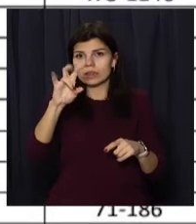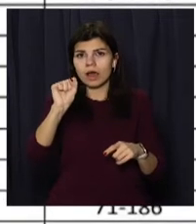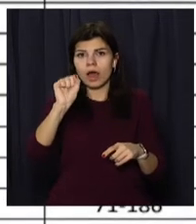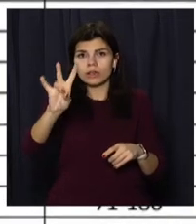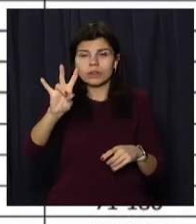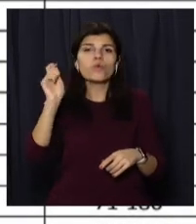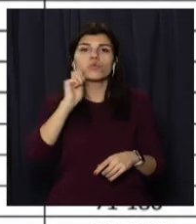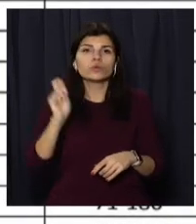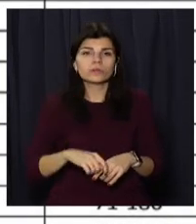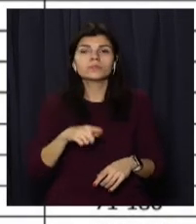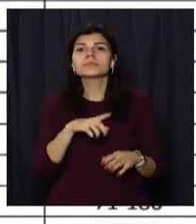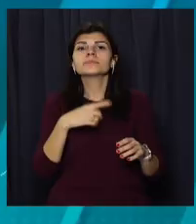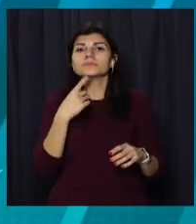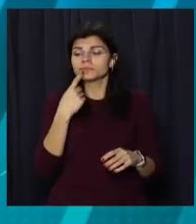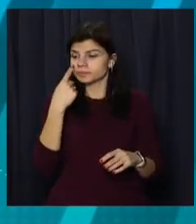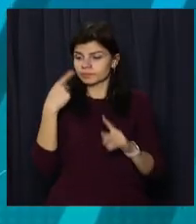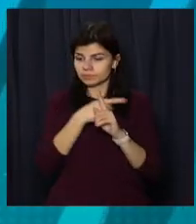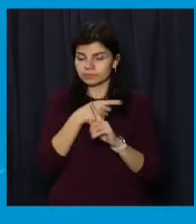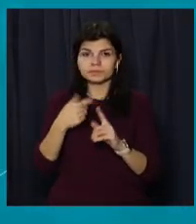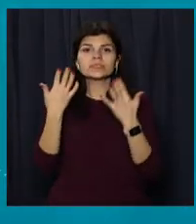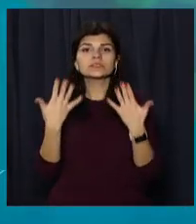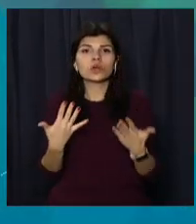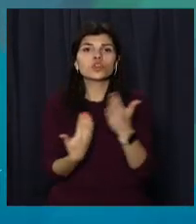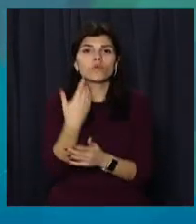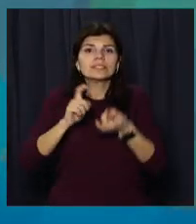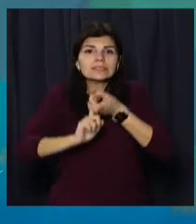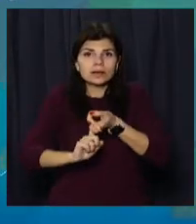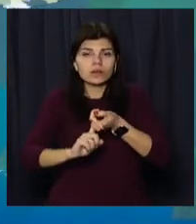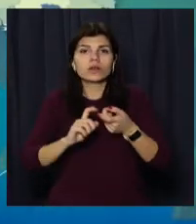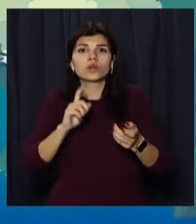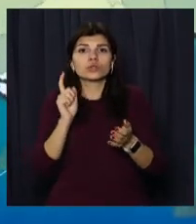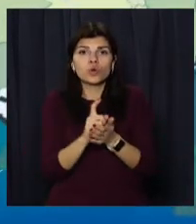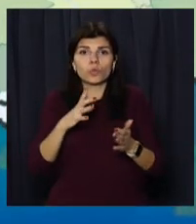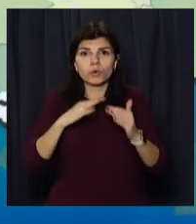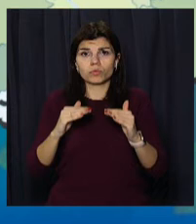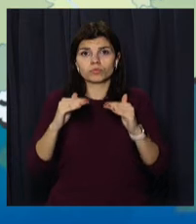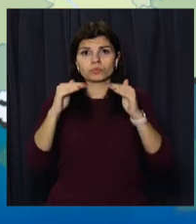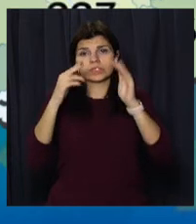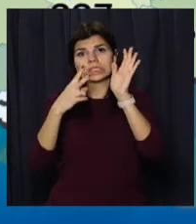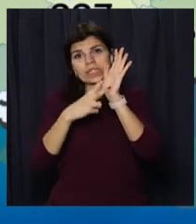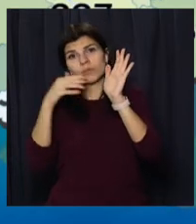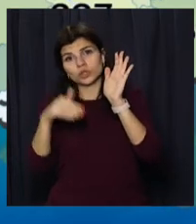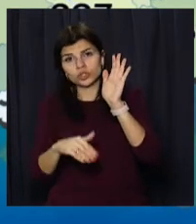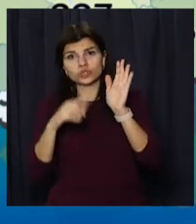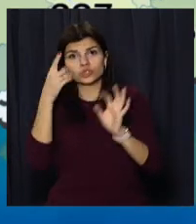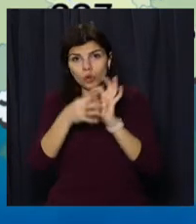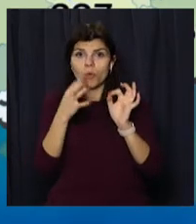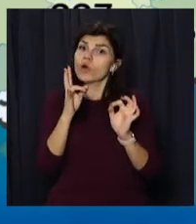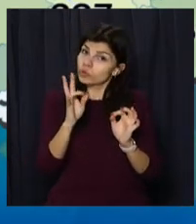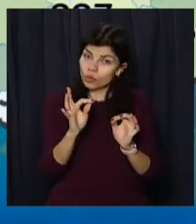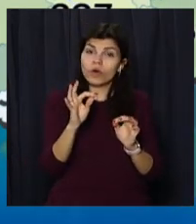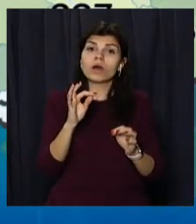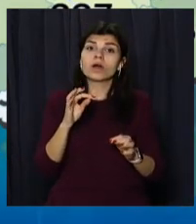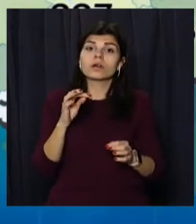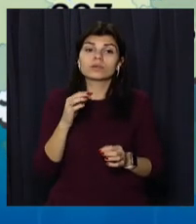протягом 19-25 січня кількість нових заражених мала зрости до понад 7 тисяч щодоби. Однак